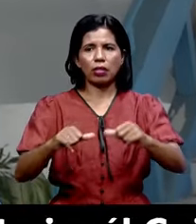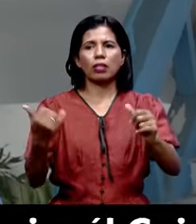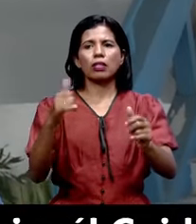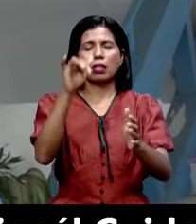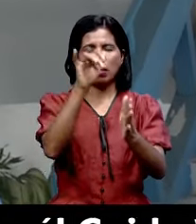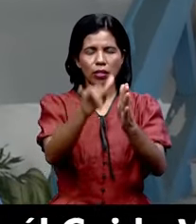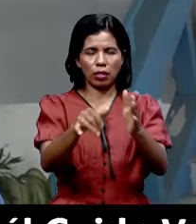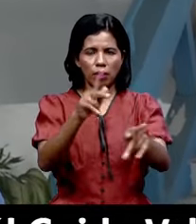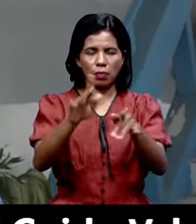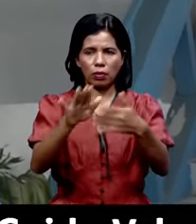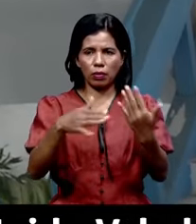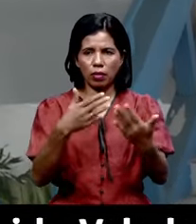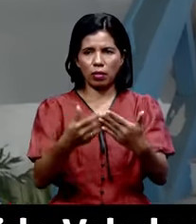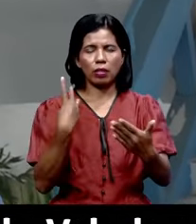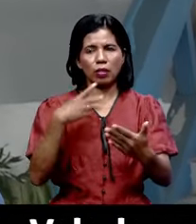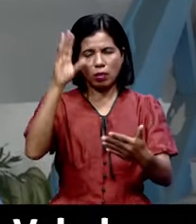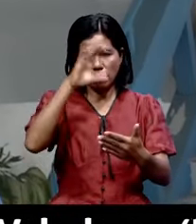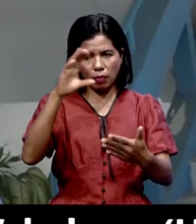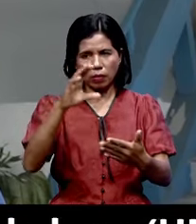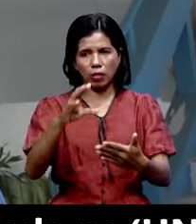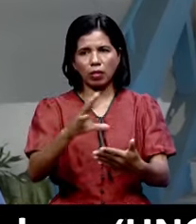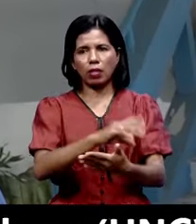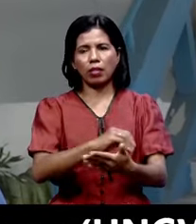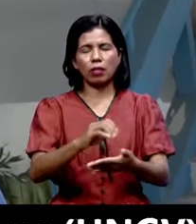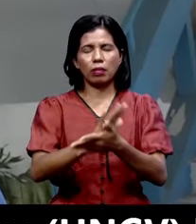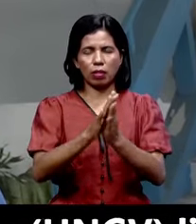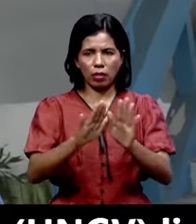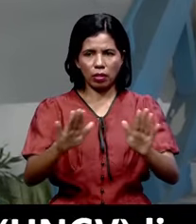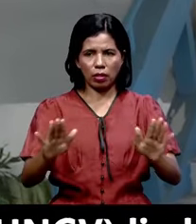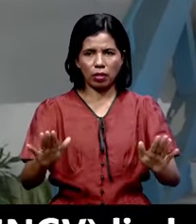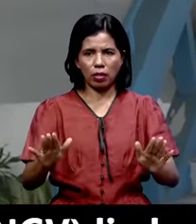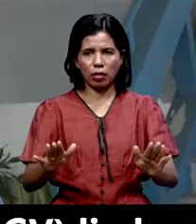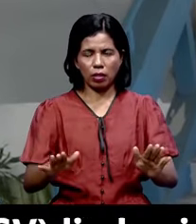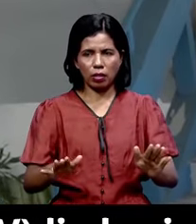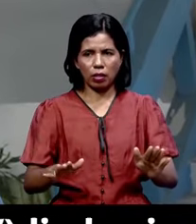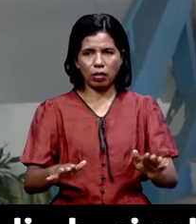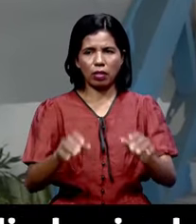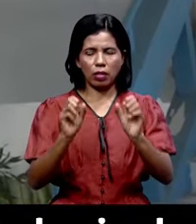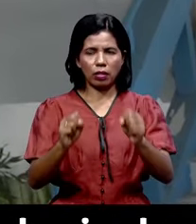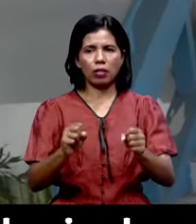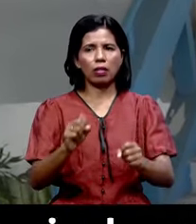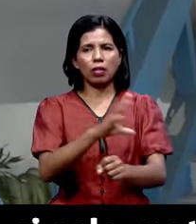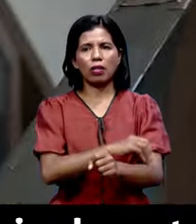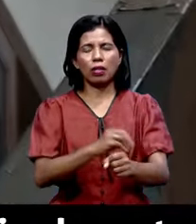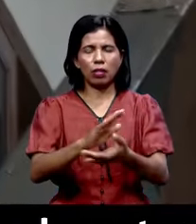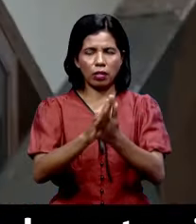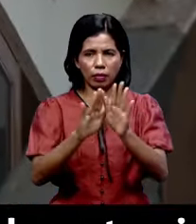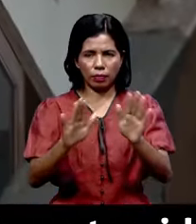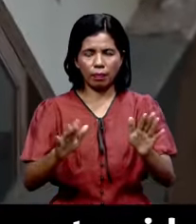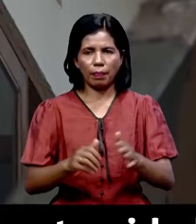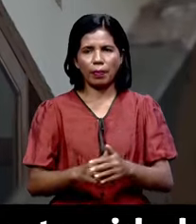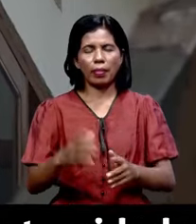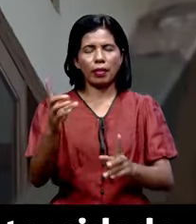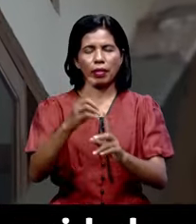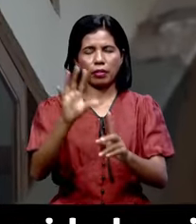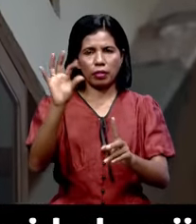yakumla dinelet antau sira buka paratu resolve kajune para tu resolver o caso refere acontece a